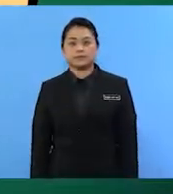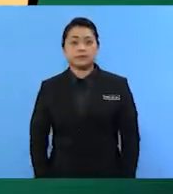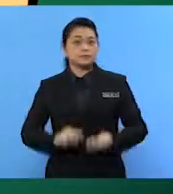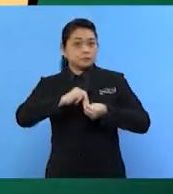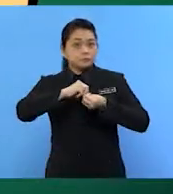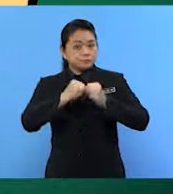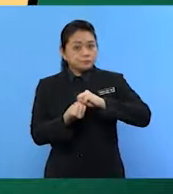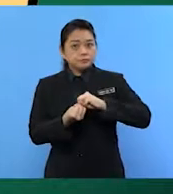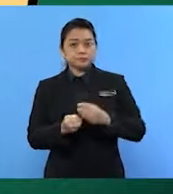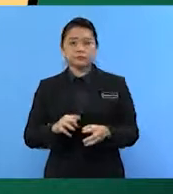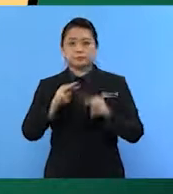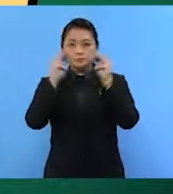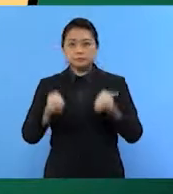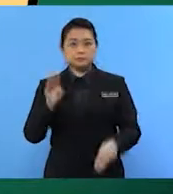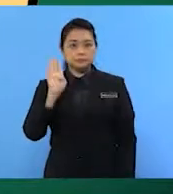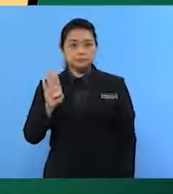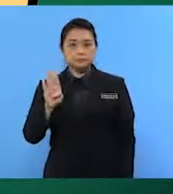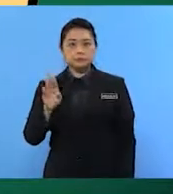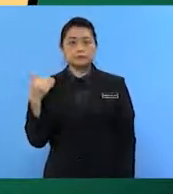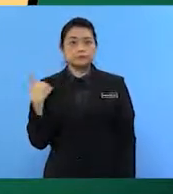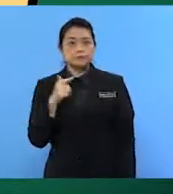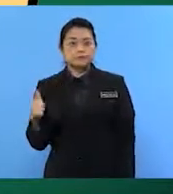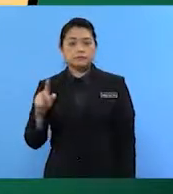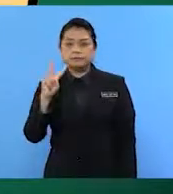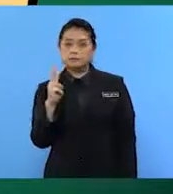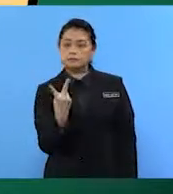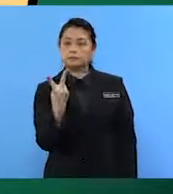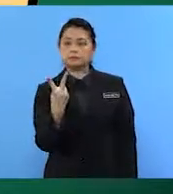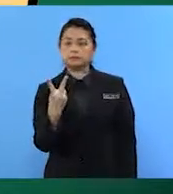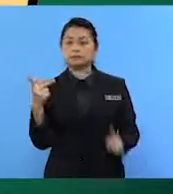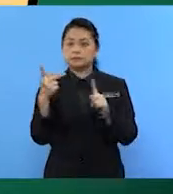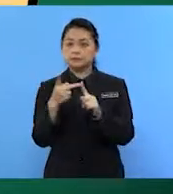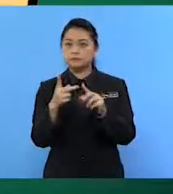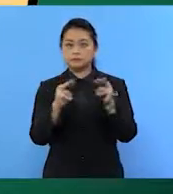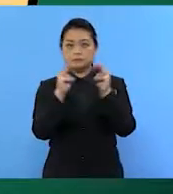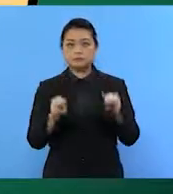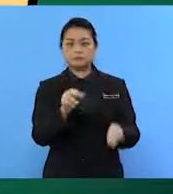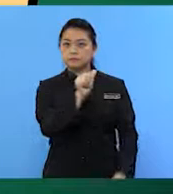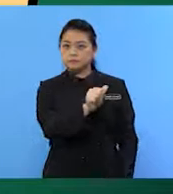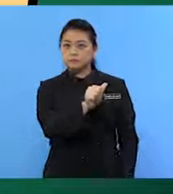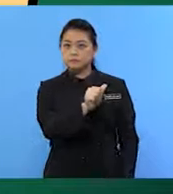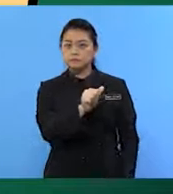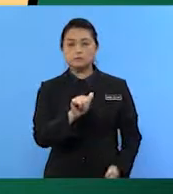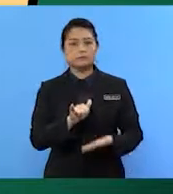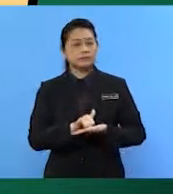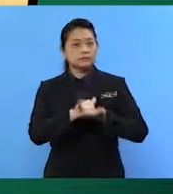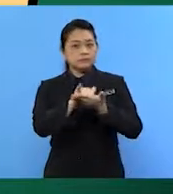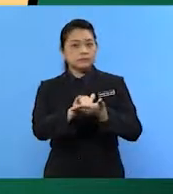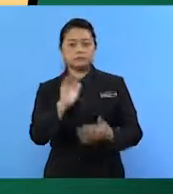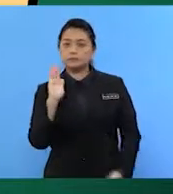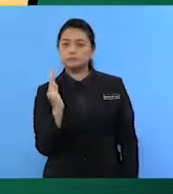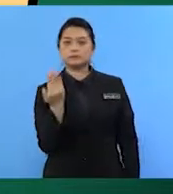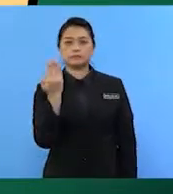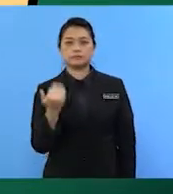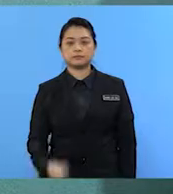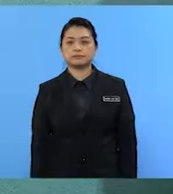Maka, matriks B adalah songsangan kepada matriks A, begitu juga